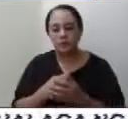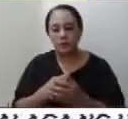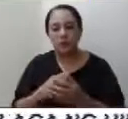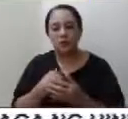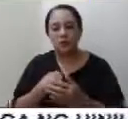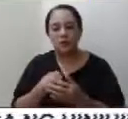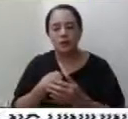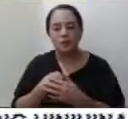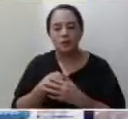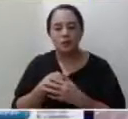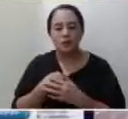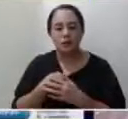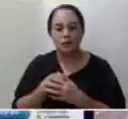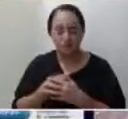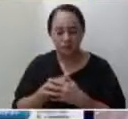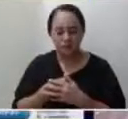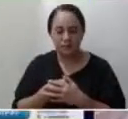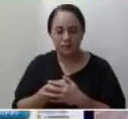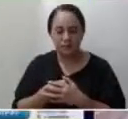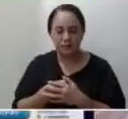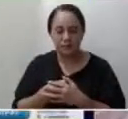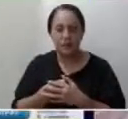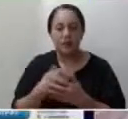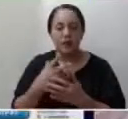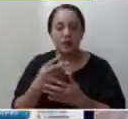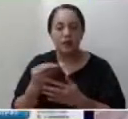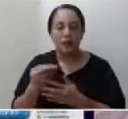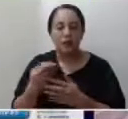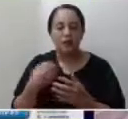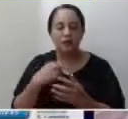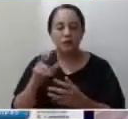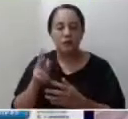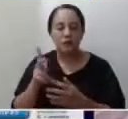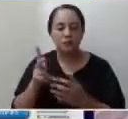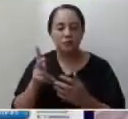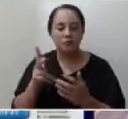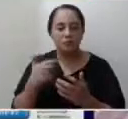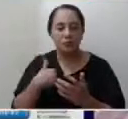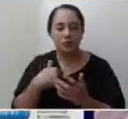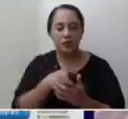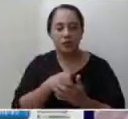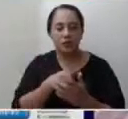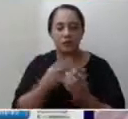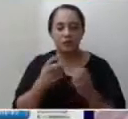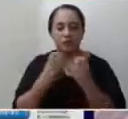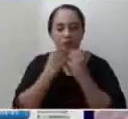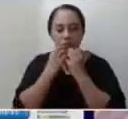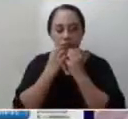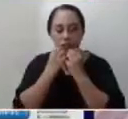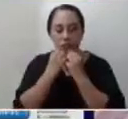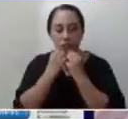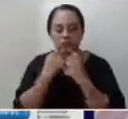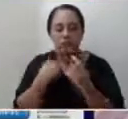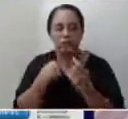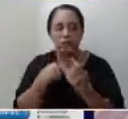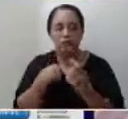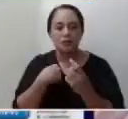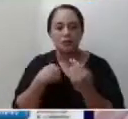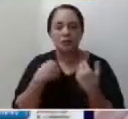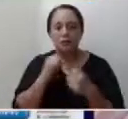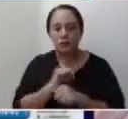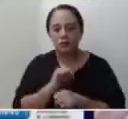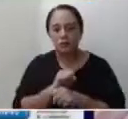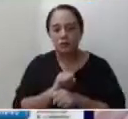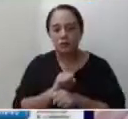20, 32, 40, 8, 11. Sayang, hindi ako ah. Napadulunan nito ang kabuang premyo na